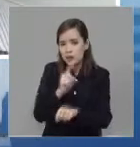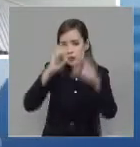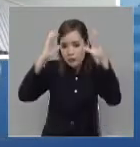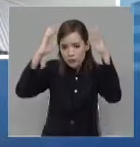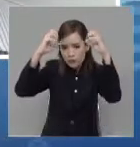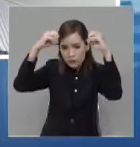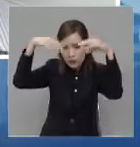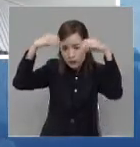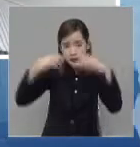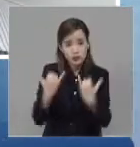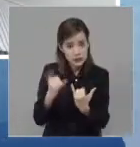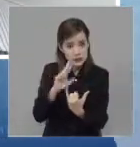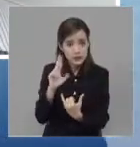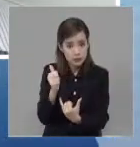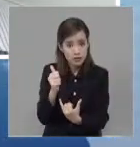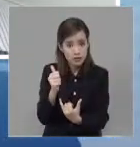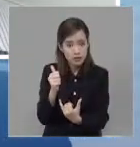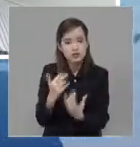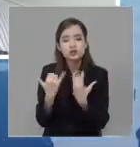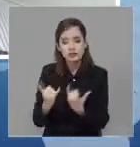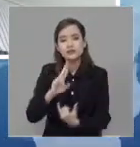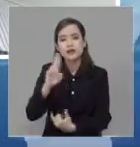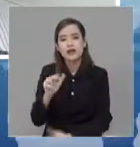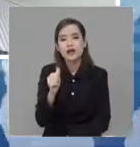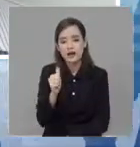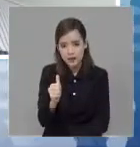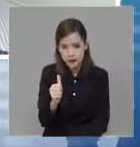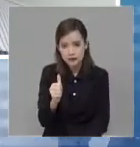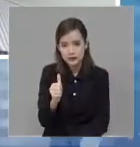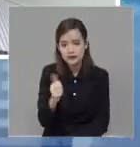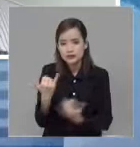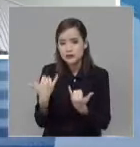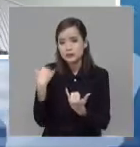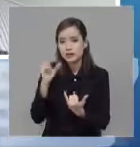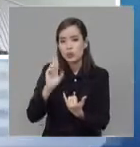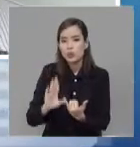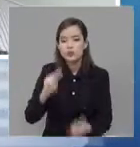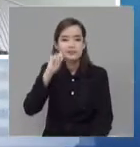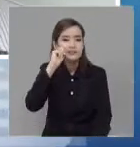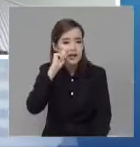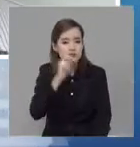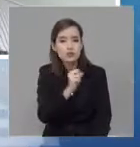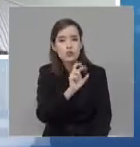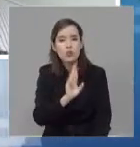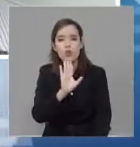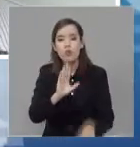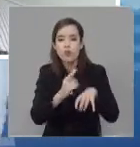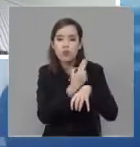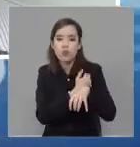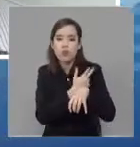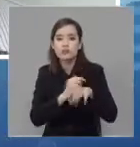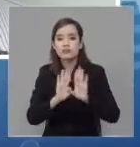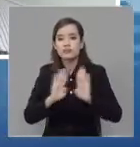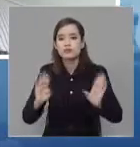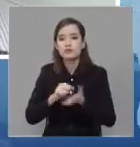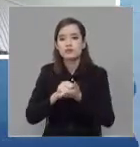าบาลขณะนี้ใช้ได้ไหมคะ ยังใช้ได้ปกติครับแล้วก็พอดีเรามีระบบประปาสำรองของโรงพยาบาลนะครับยังเปิดใช้การได้ปกติ